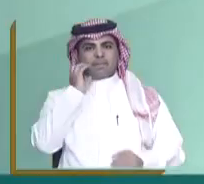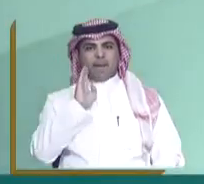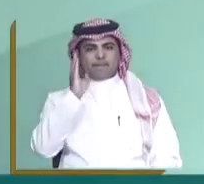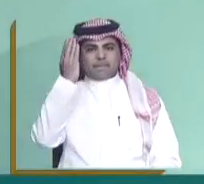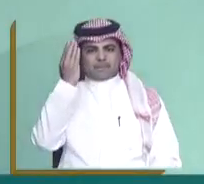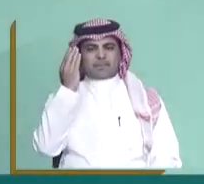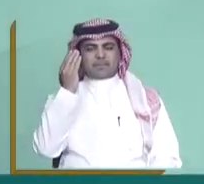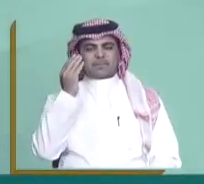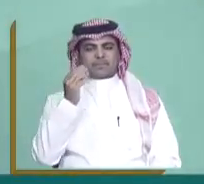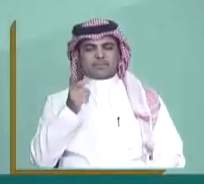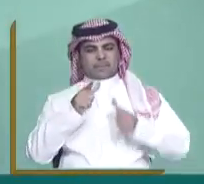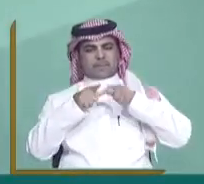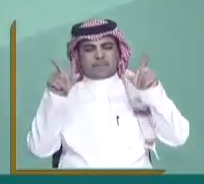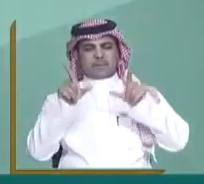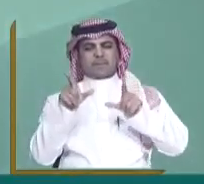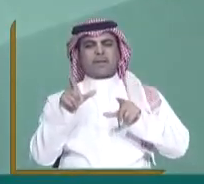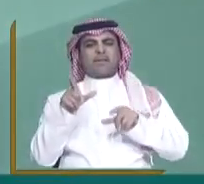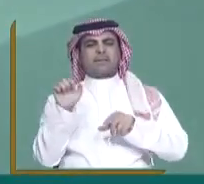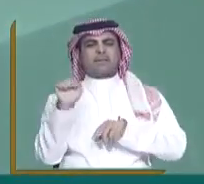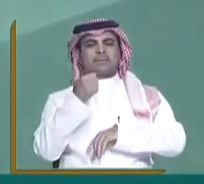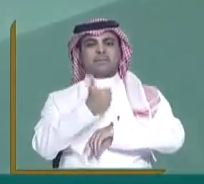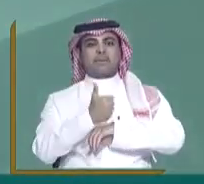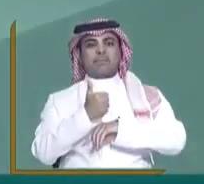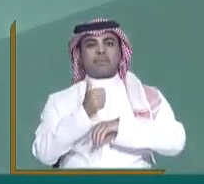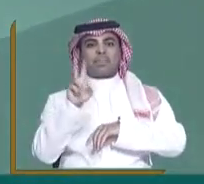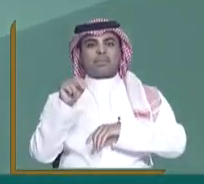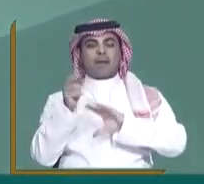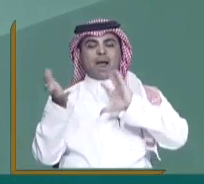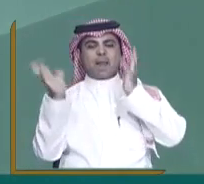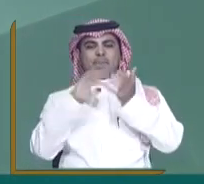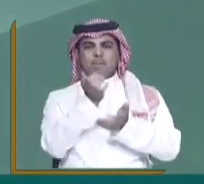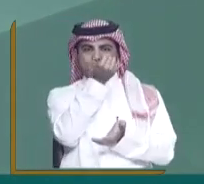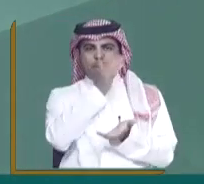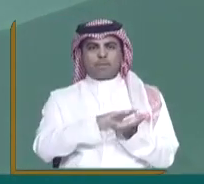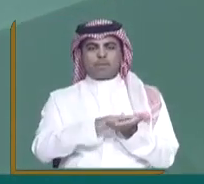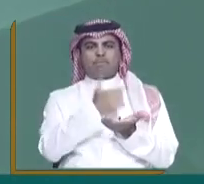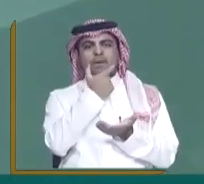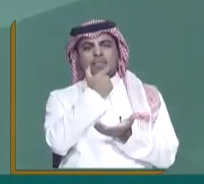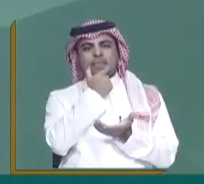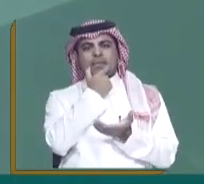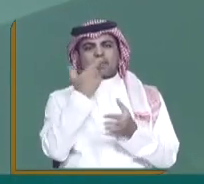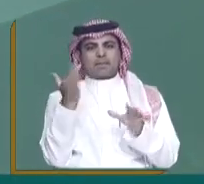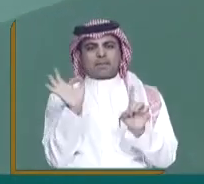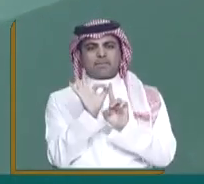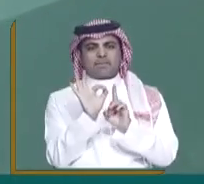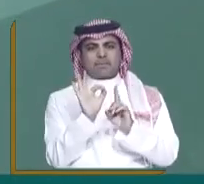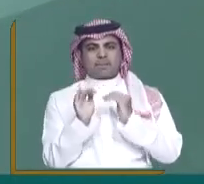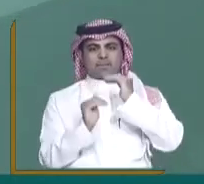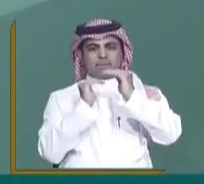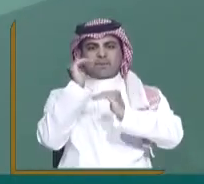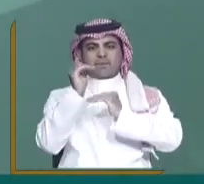ولي العهد يعلن تاسيس منظمه عالميه للمياه مقرها الرياض تهدف لتطوير جهود الدول